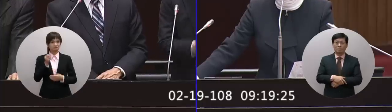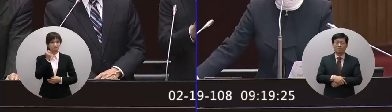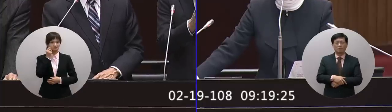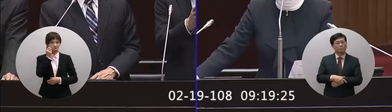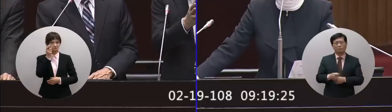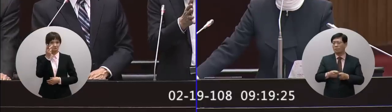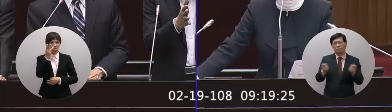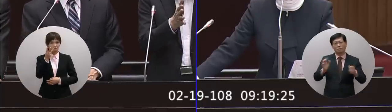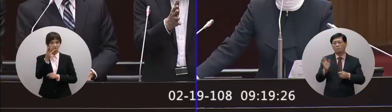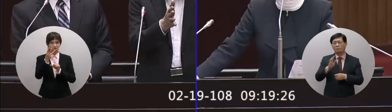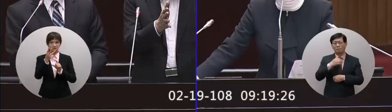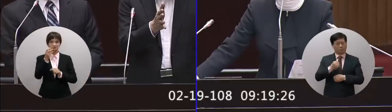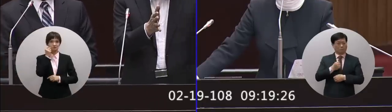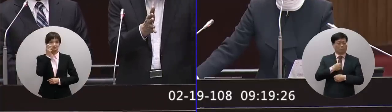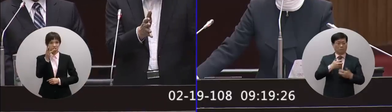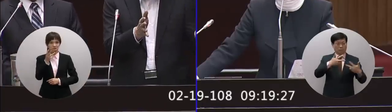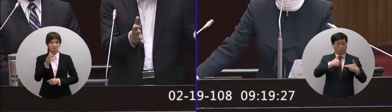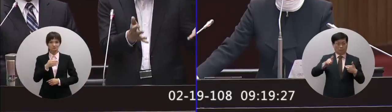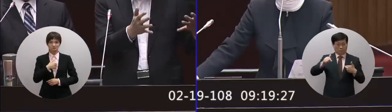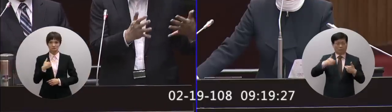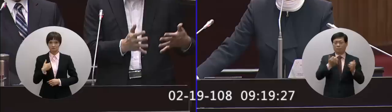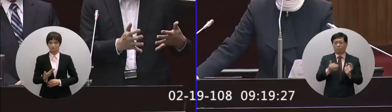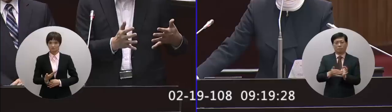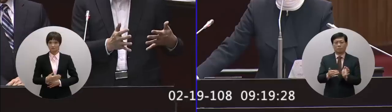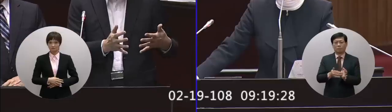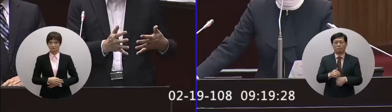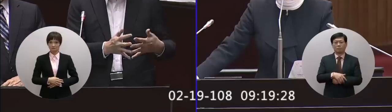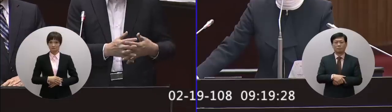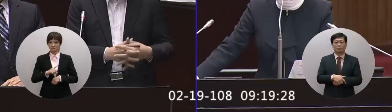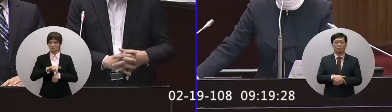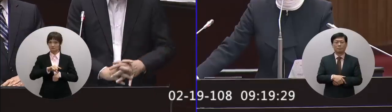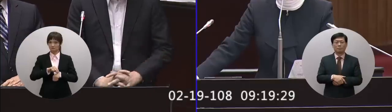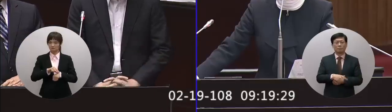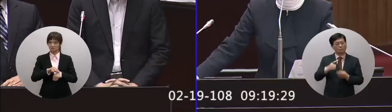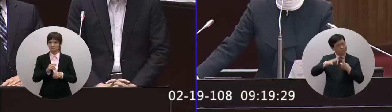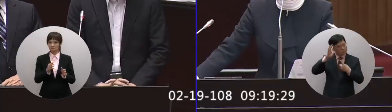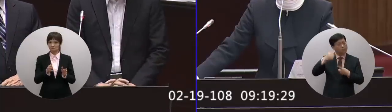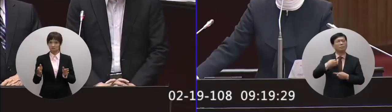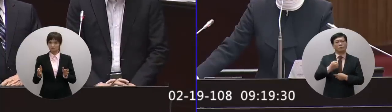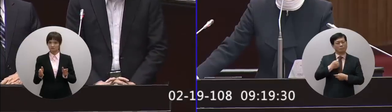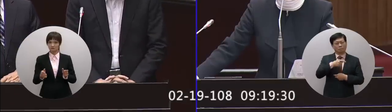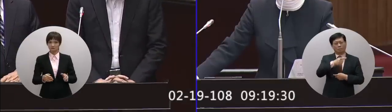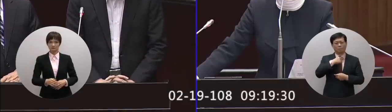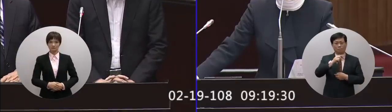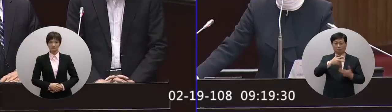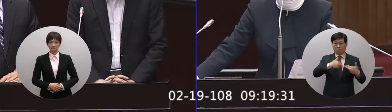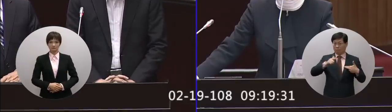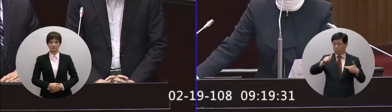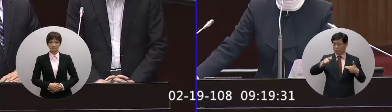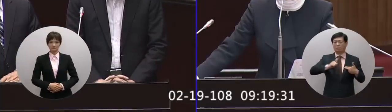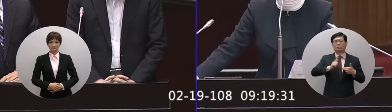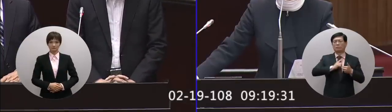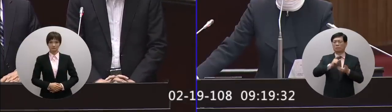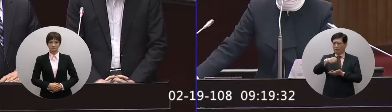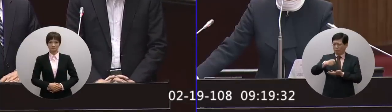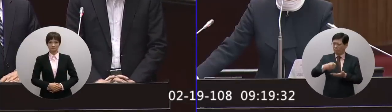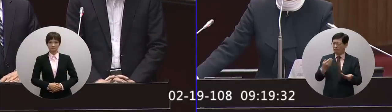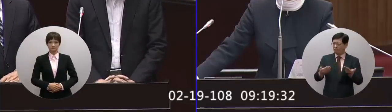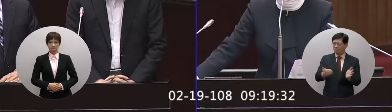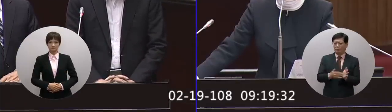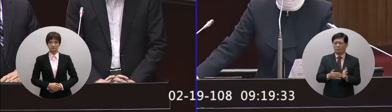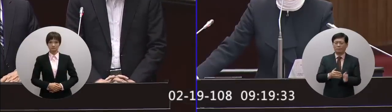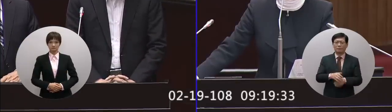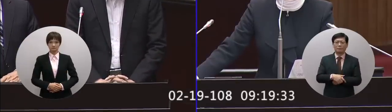较 太久了。我知道蔡志伟教授已经准备好了。 到我们。 很抱歉，我知道蔡志伟教授已经差不